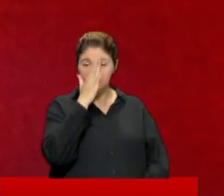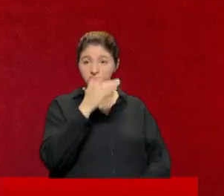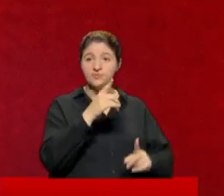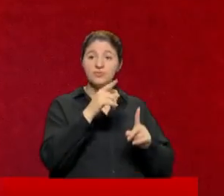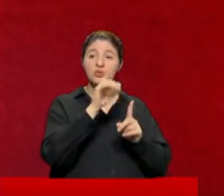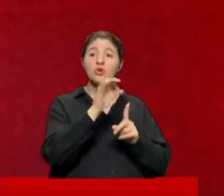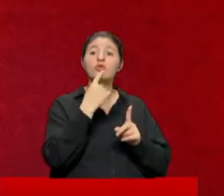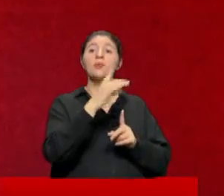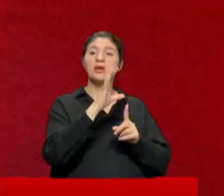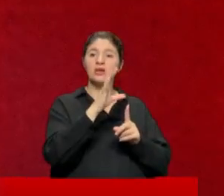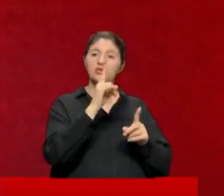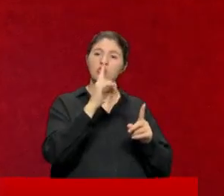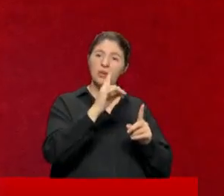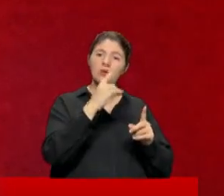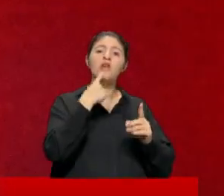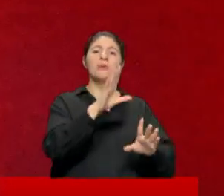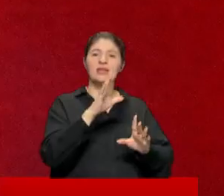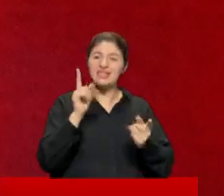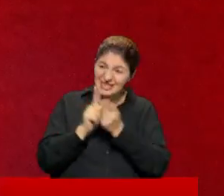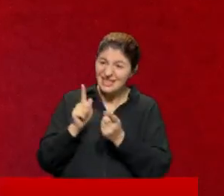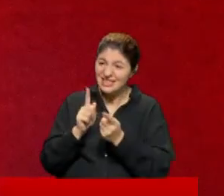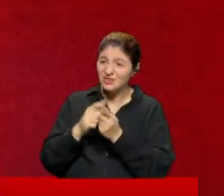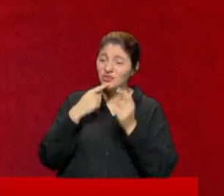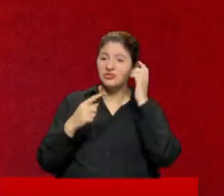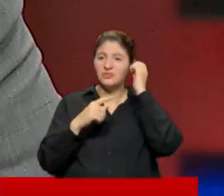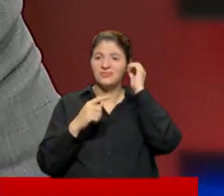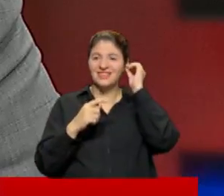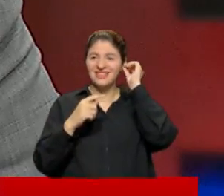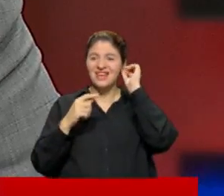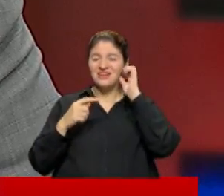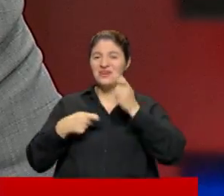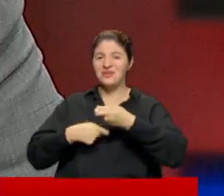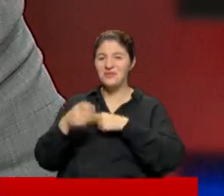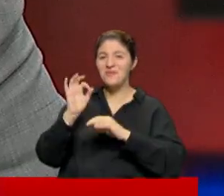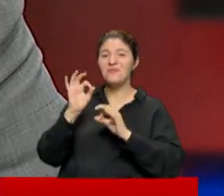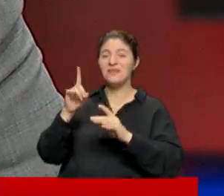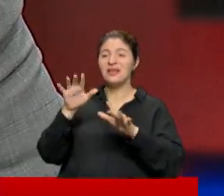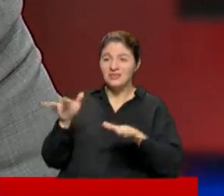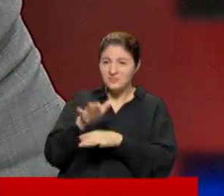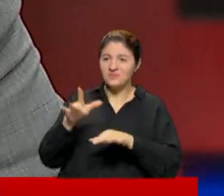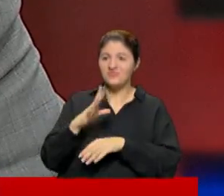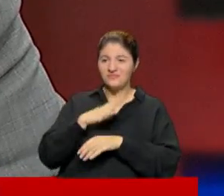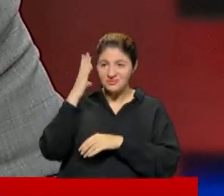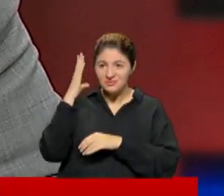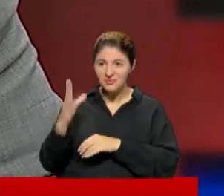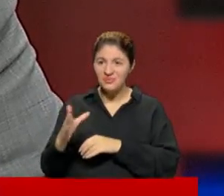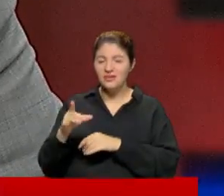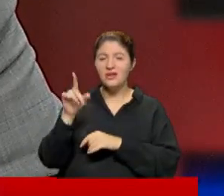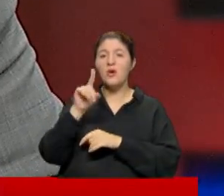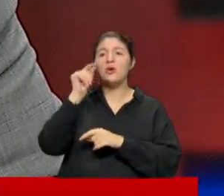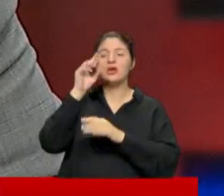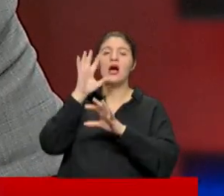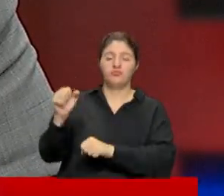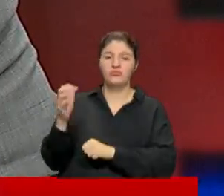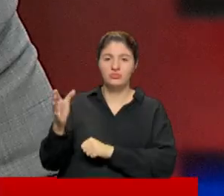bak Öz D Hayır Ha şunu söyleyeyim kısa olacak kısa olacak borsada öyle bir Manipülasyon var ki 10 kişi